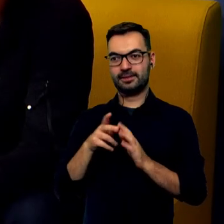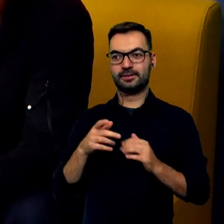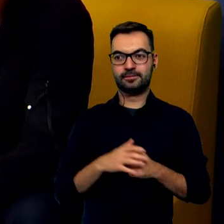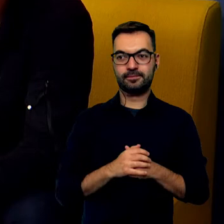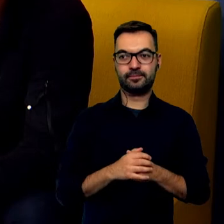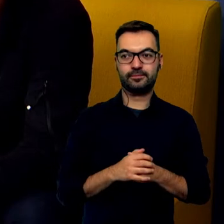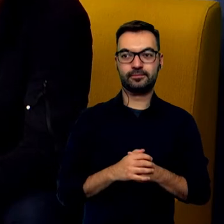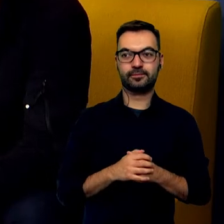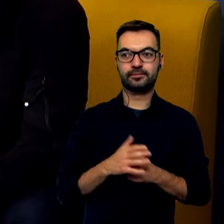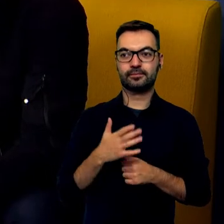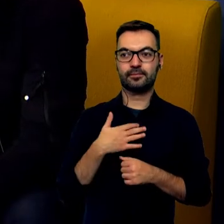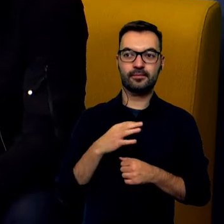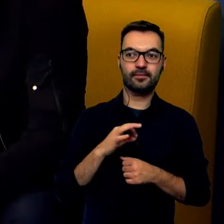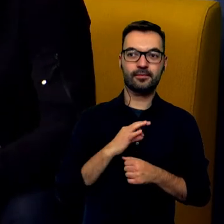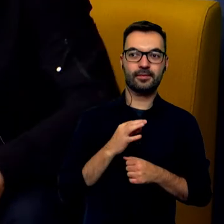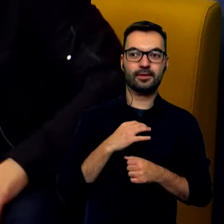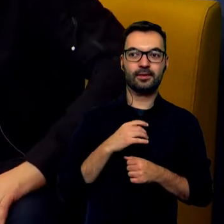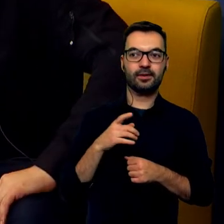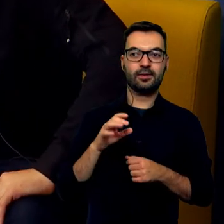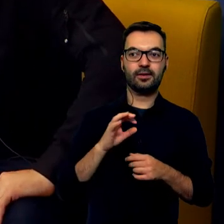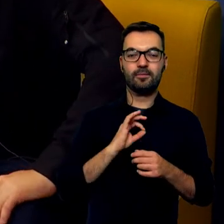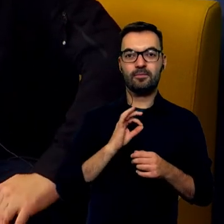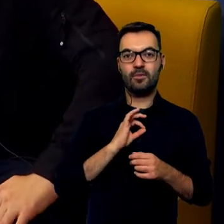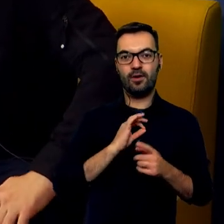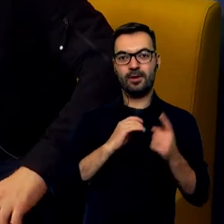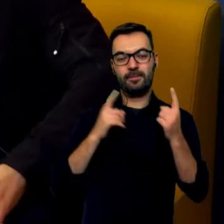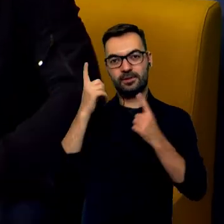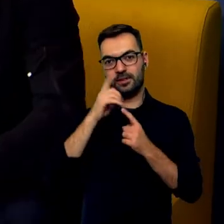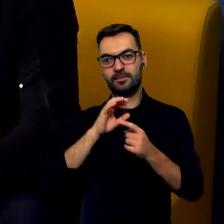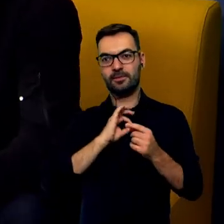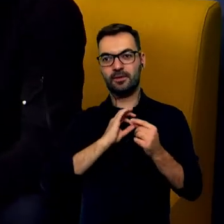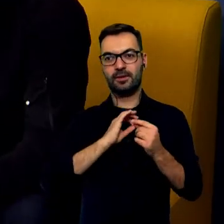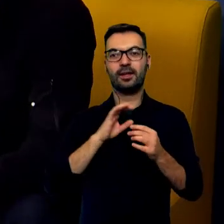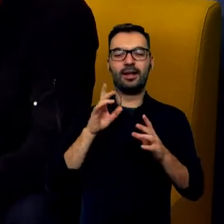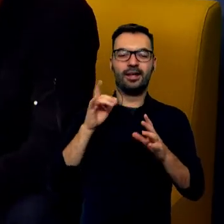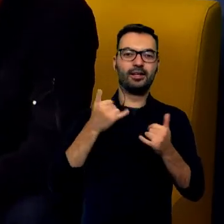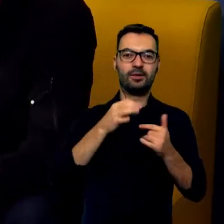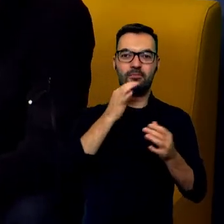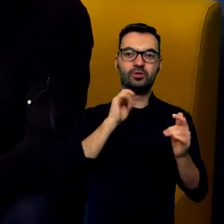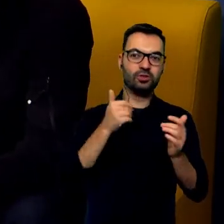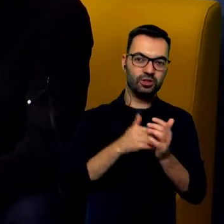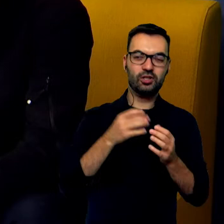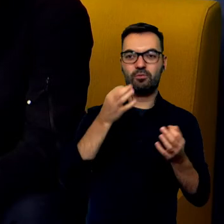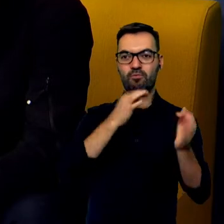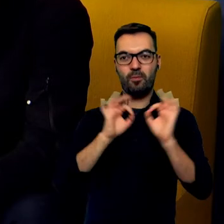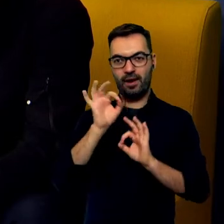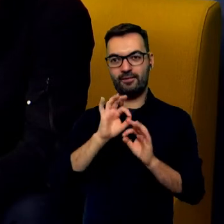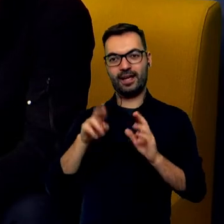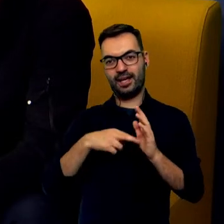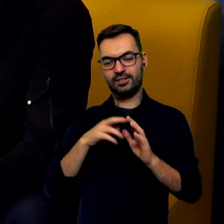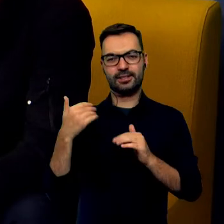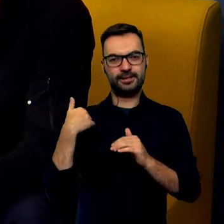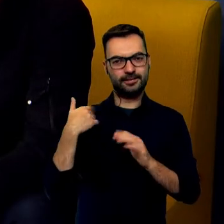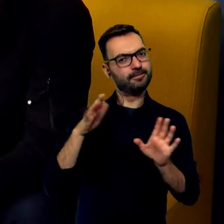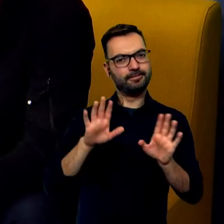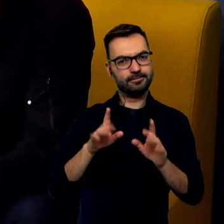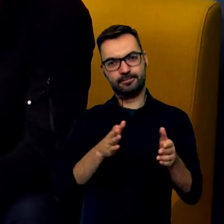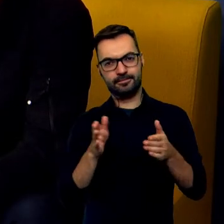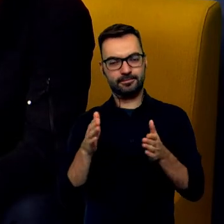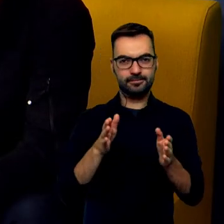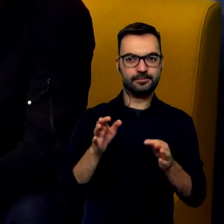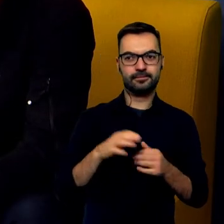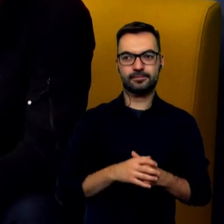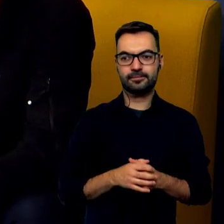mam swoje patrzenie, gram w sposób, który oczywiście jest korygowany przez reżyserów, z